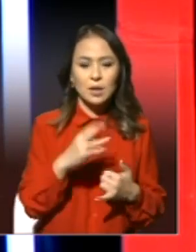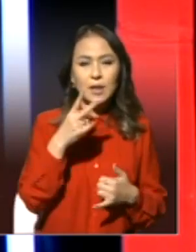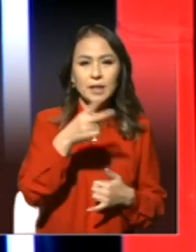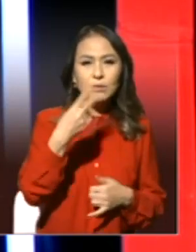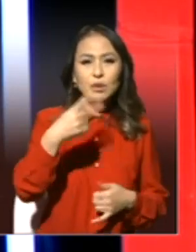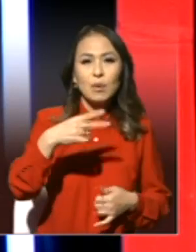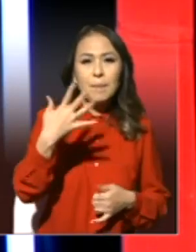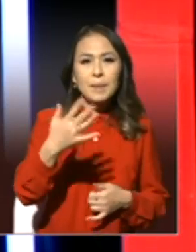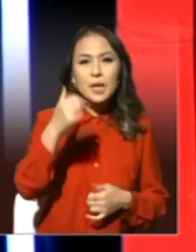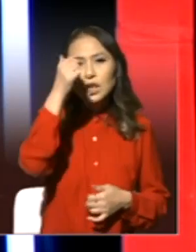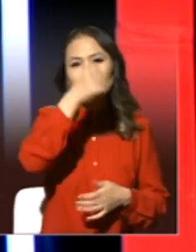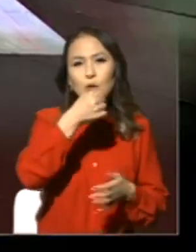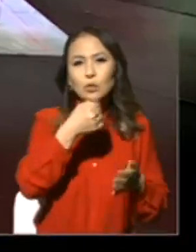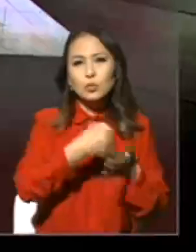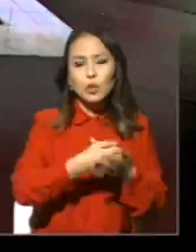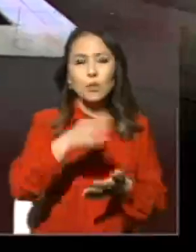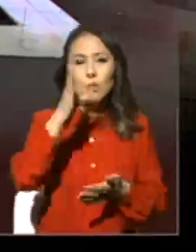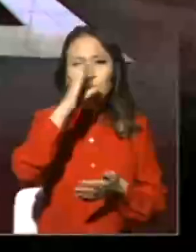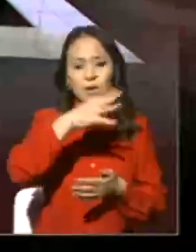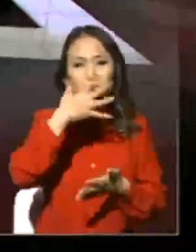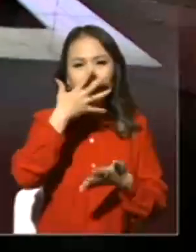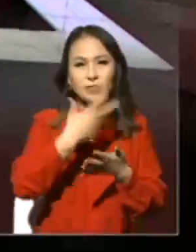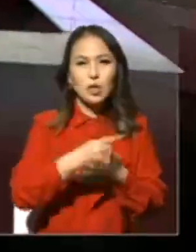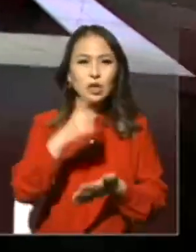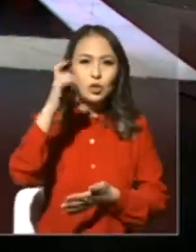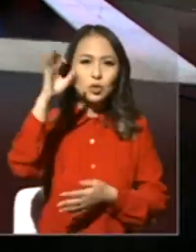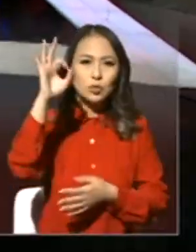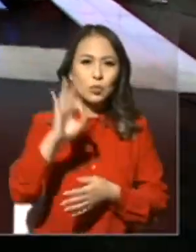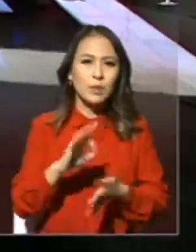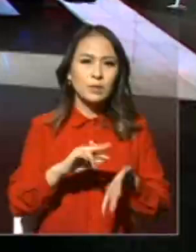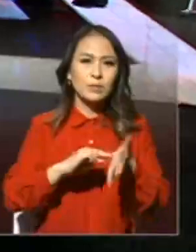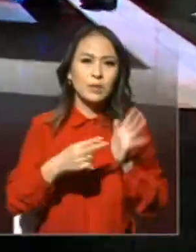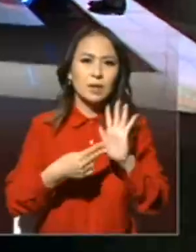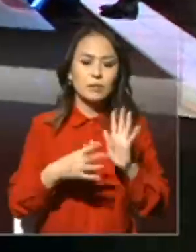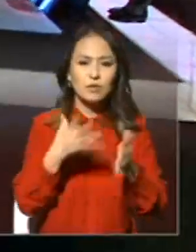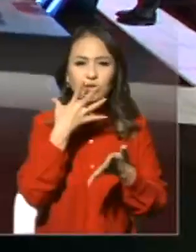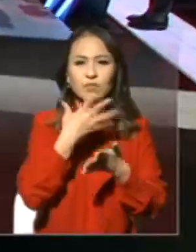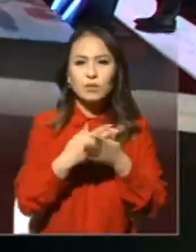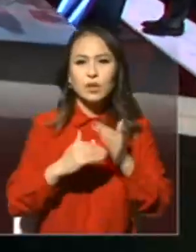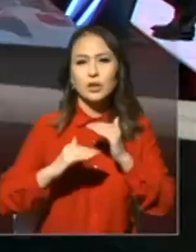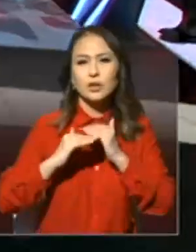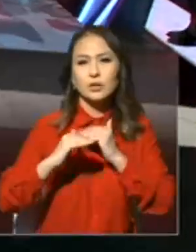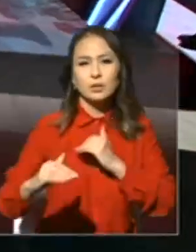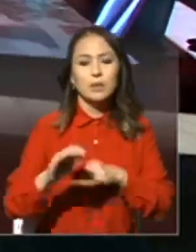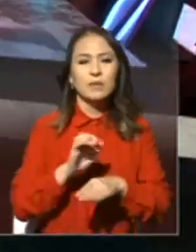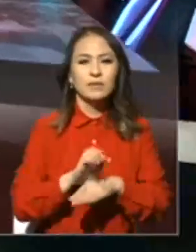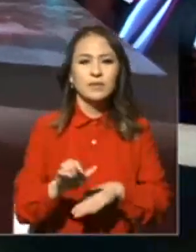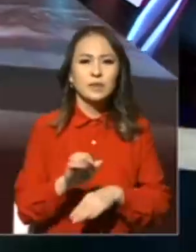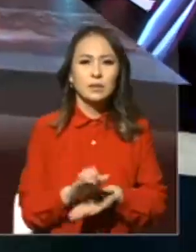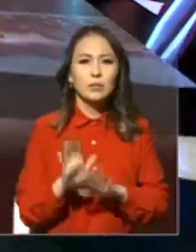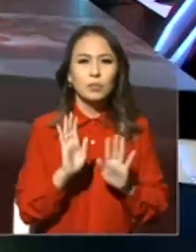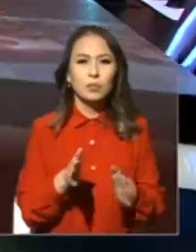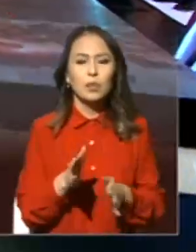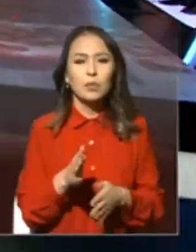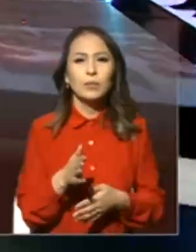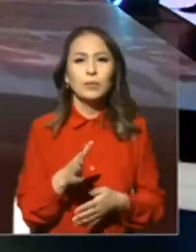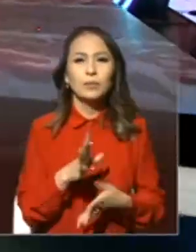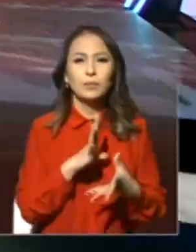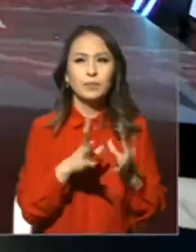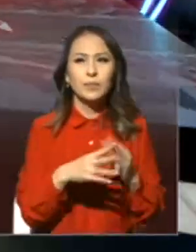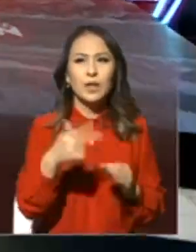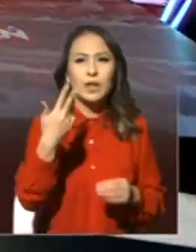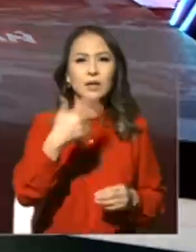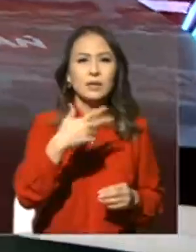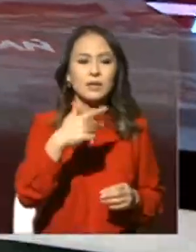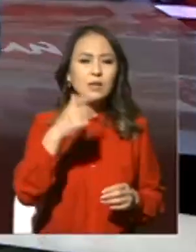осы өзімізді өзіміз қамтуды 100%-ға жеткіземіз деп жоспарлап отырмыз. Солай ма, Саят Мырза? 30 жылда 27-28%-ге әрең жетіп, 3 жылда